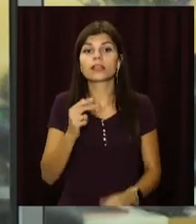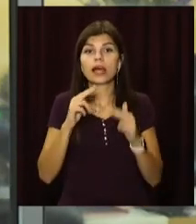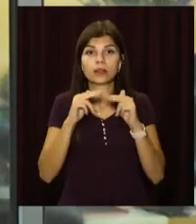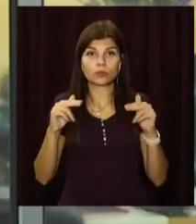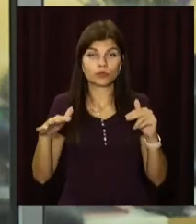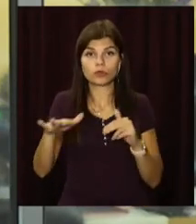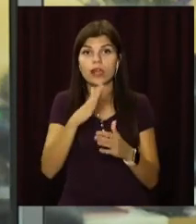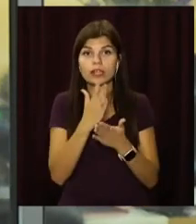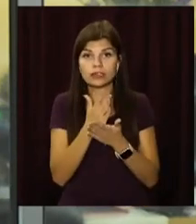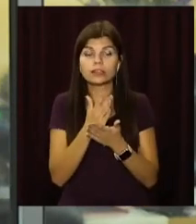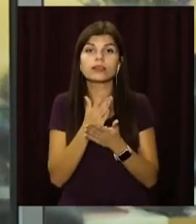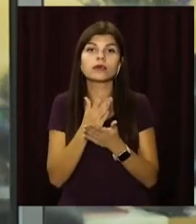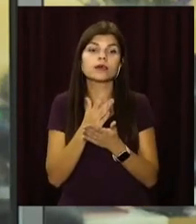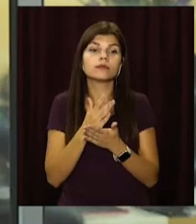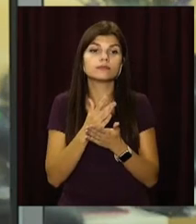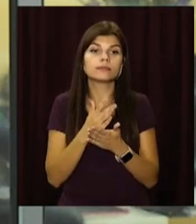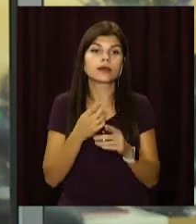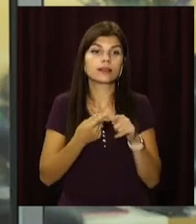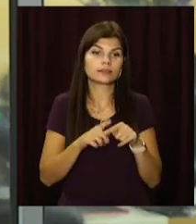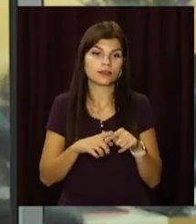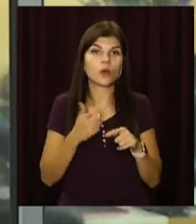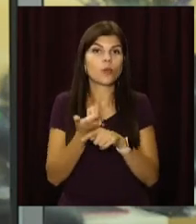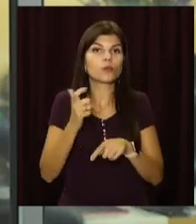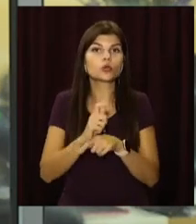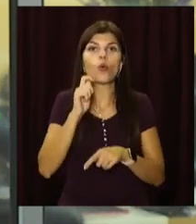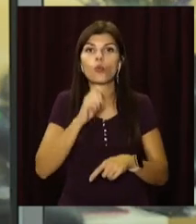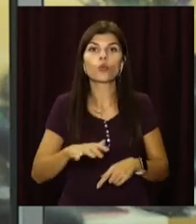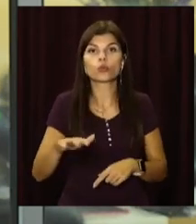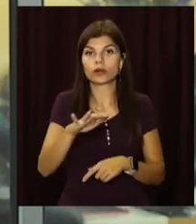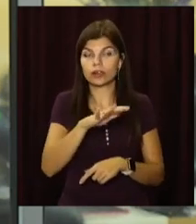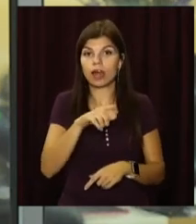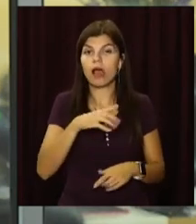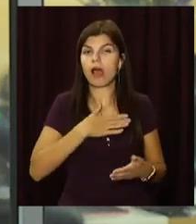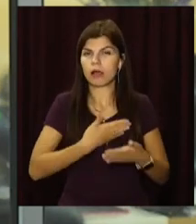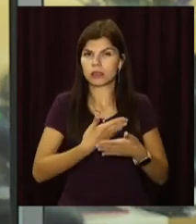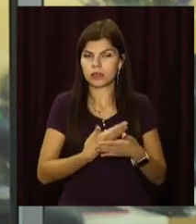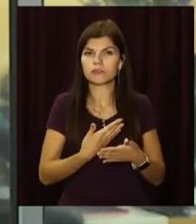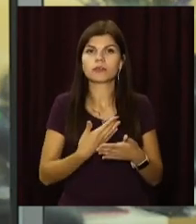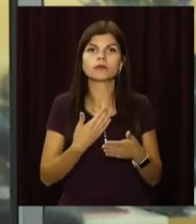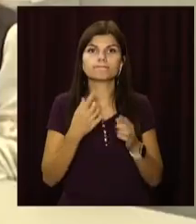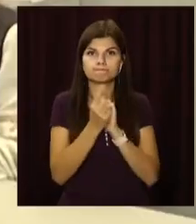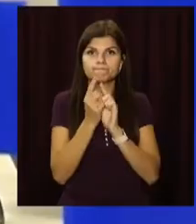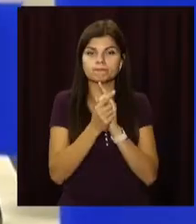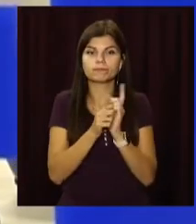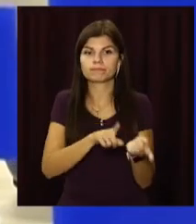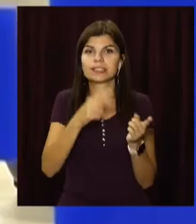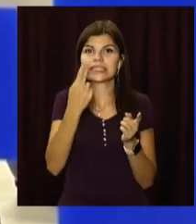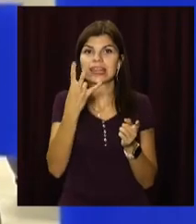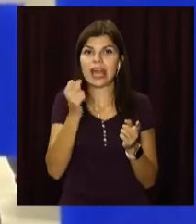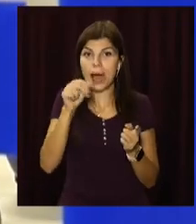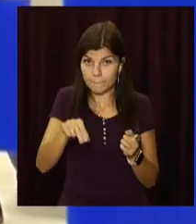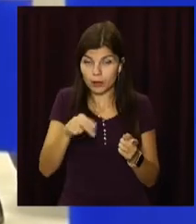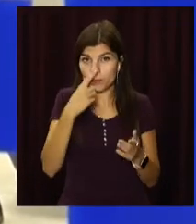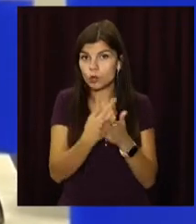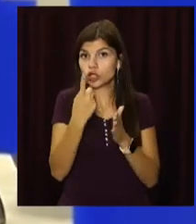центр адмінпослуг та їхніх філій. Це мережа найбільша в Україні. І там активно йде цифровізація. Зараз у ЦНАПах надають